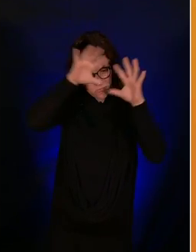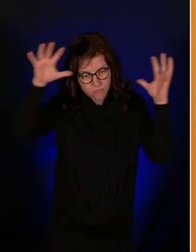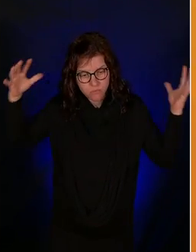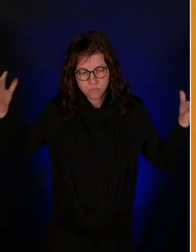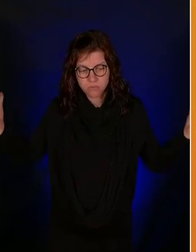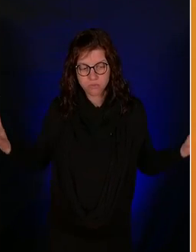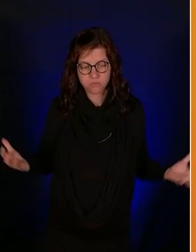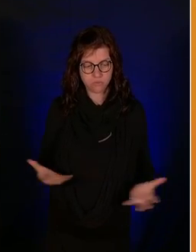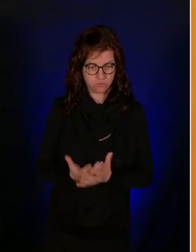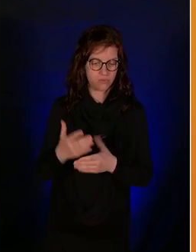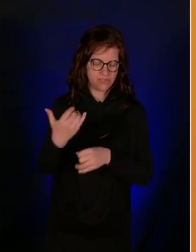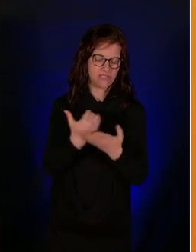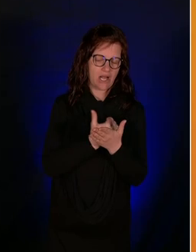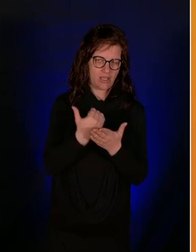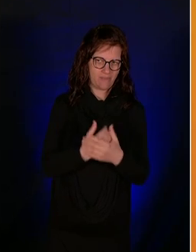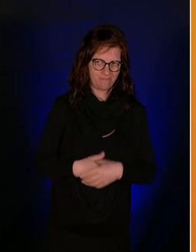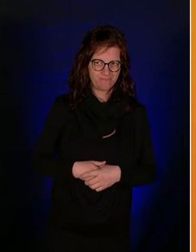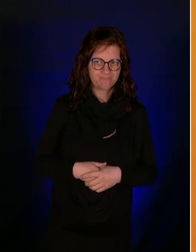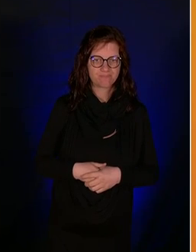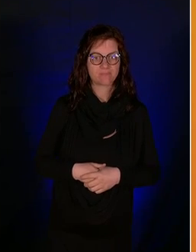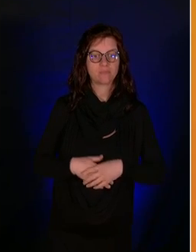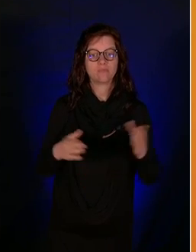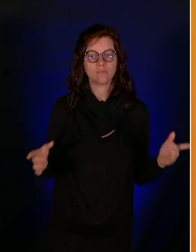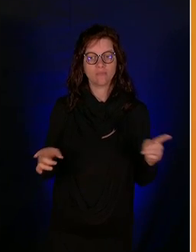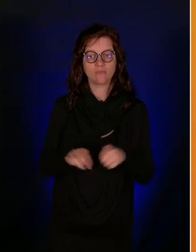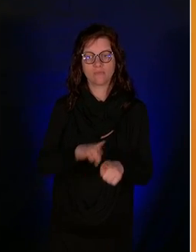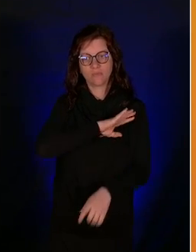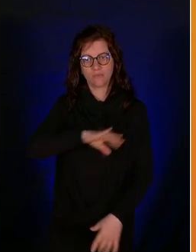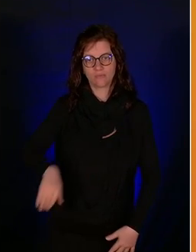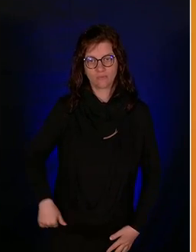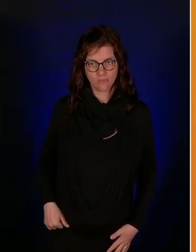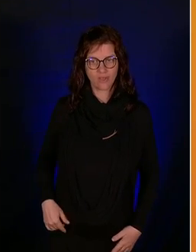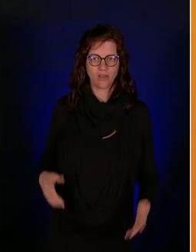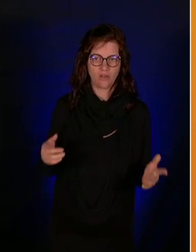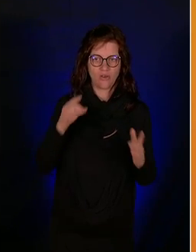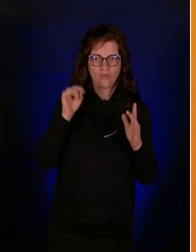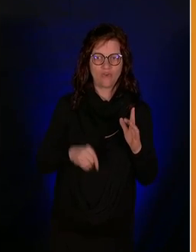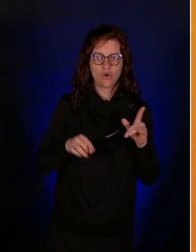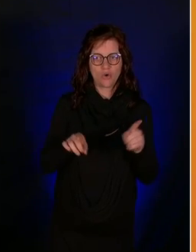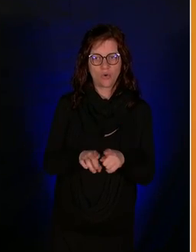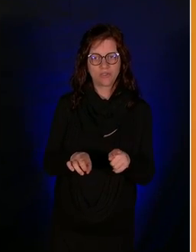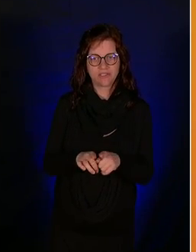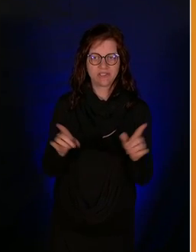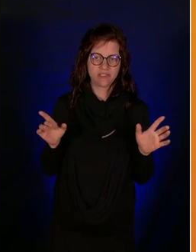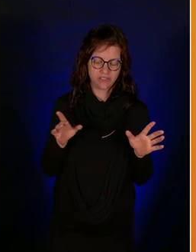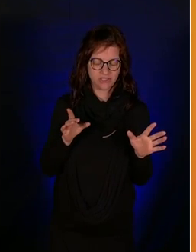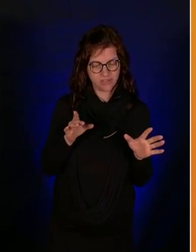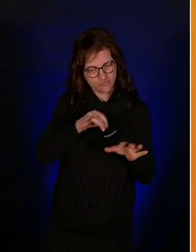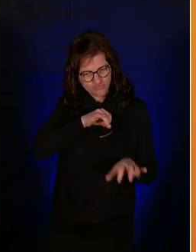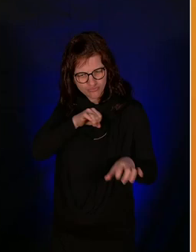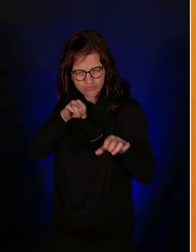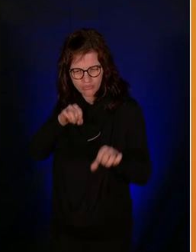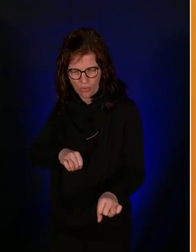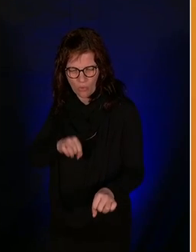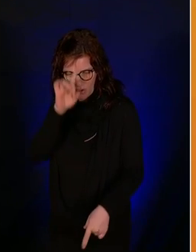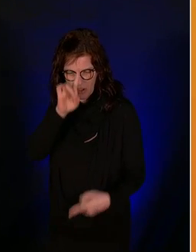l'ensemble du salariat. Et enfin, je termine, hein, on doit également être sans concession sur la